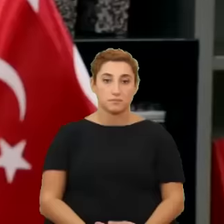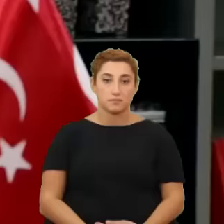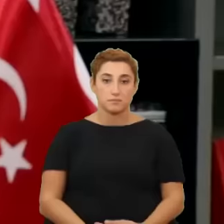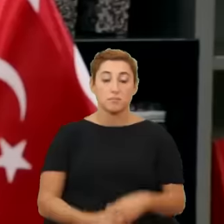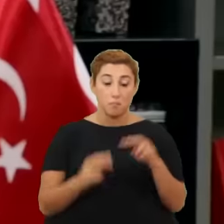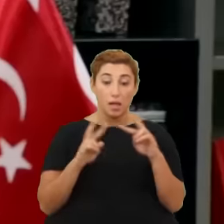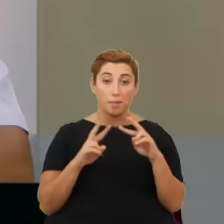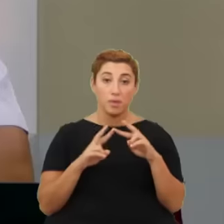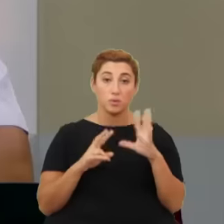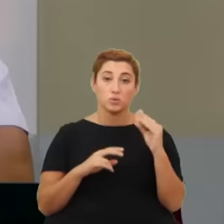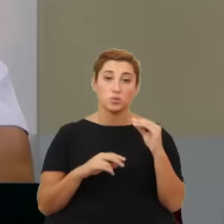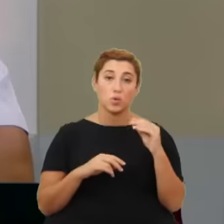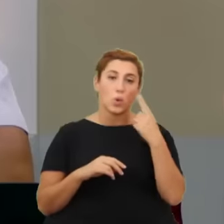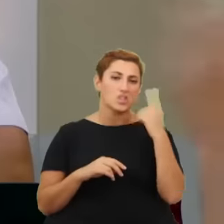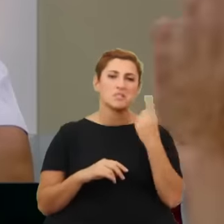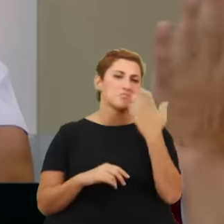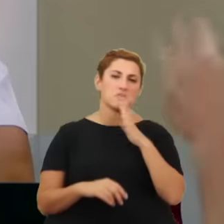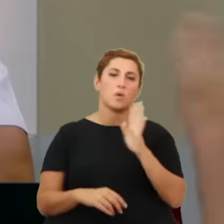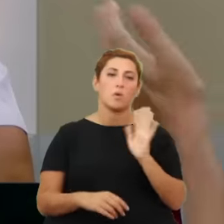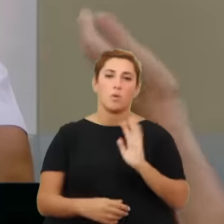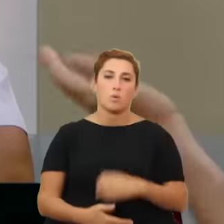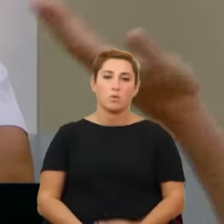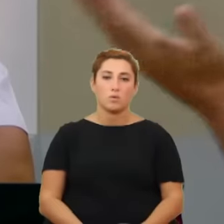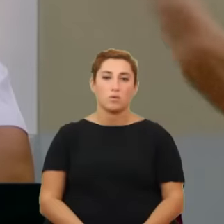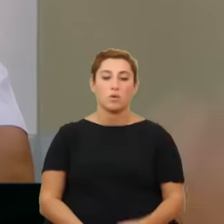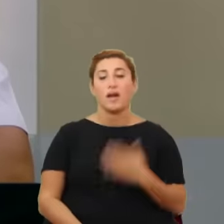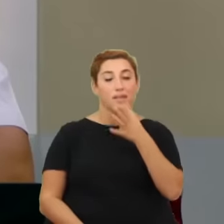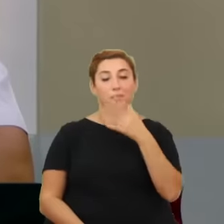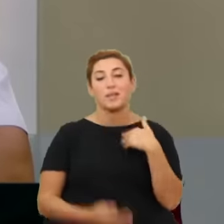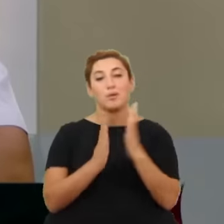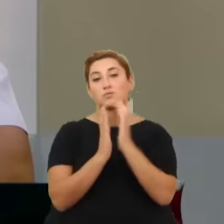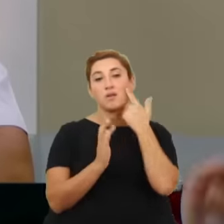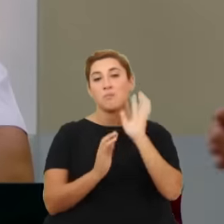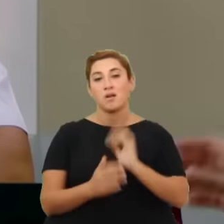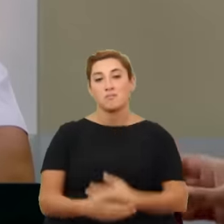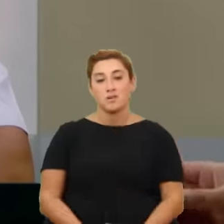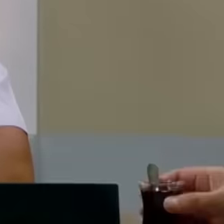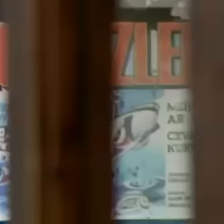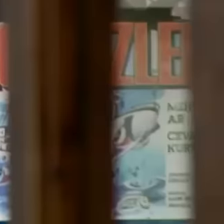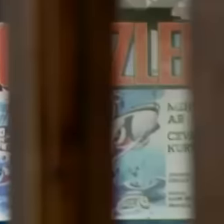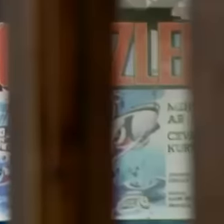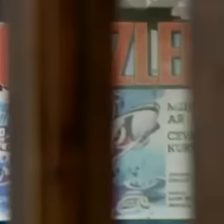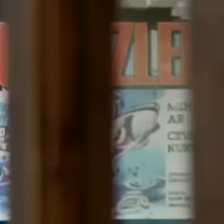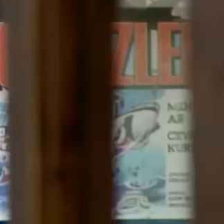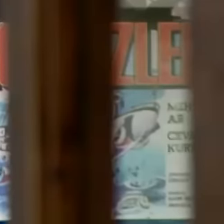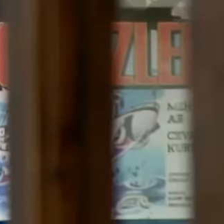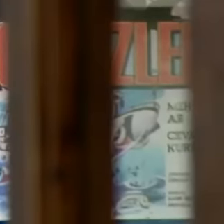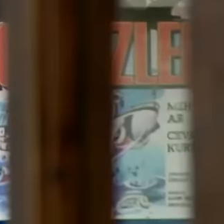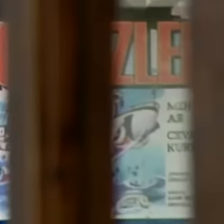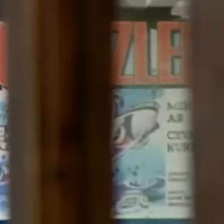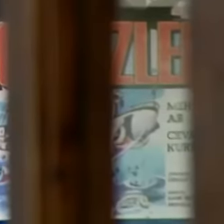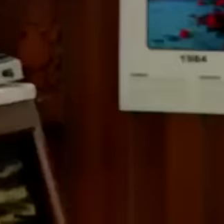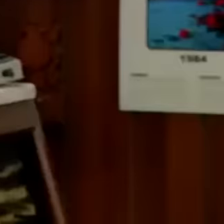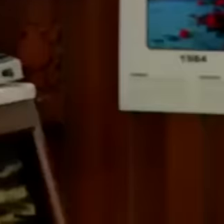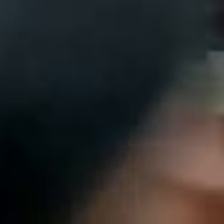Evet. Çok görülecek bir şey yok ya. Kusura bakma, ne bileyim abi. Şahin dükkanın önünde Elvan'a öpücük